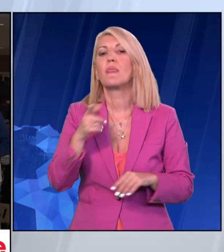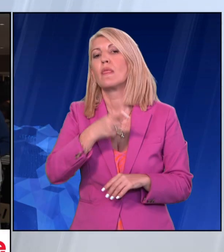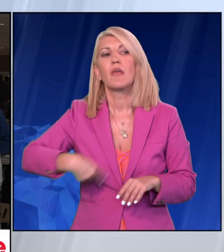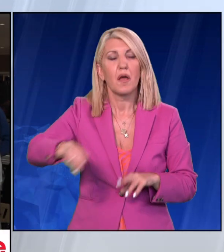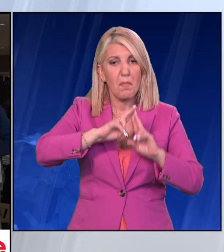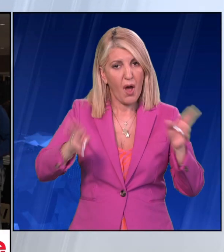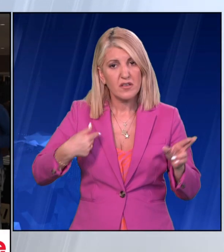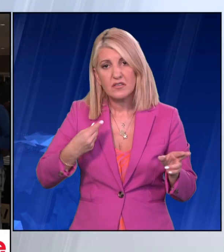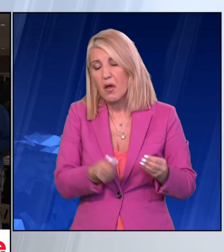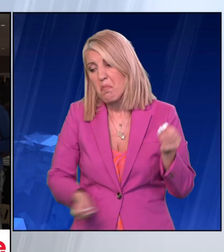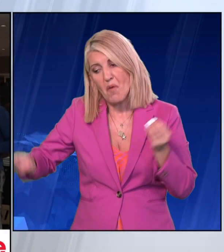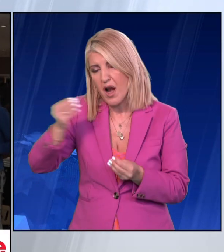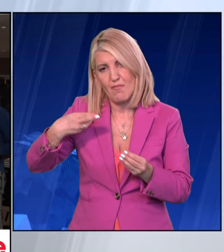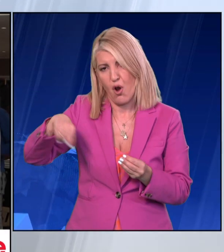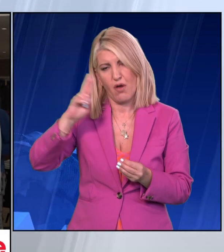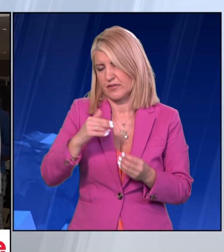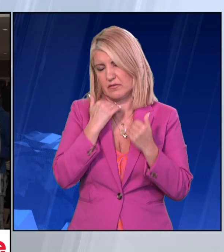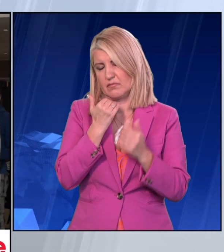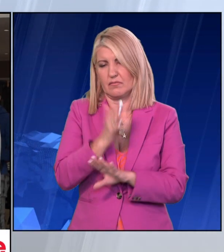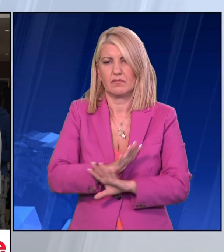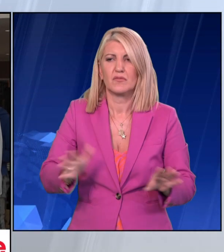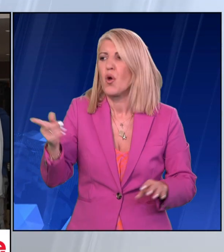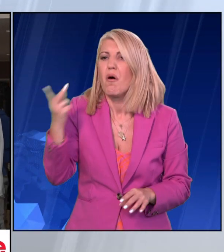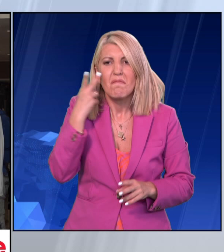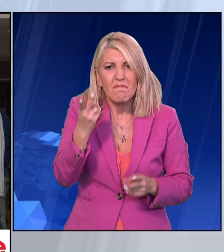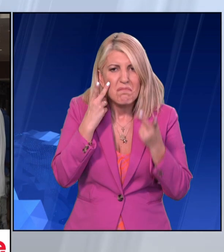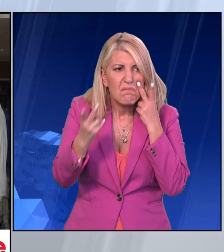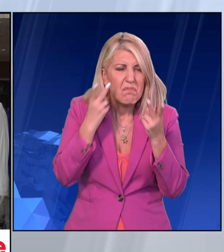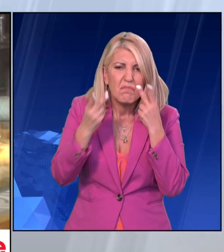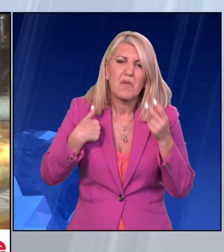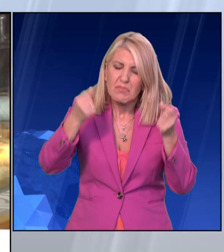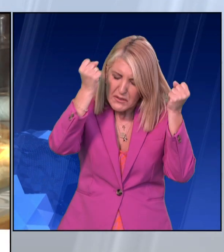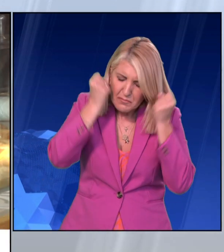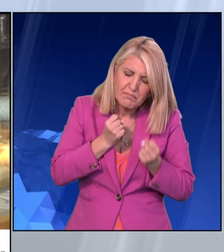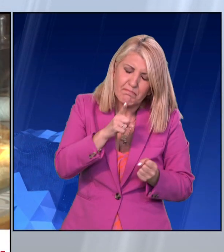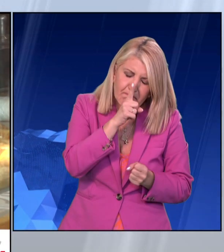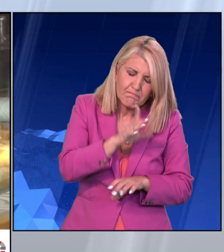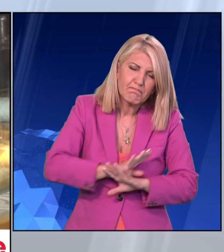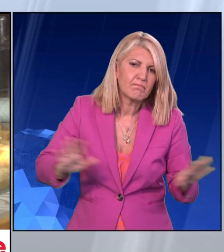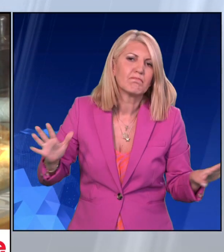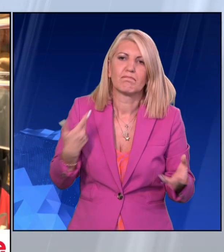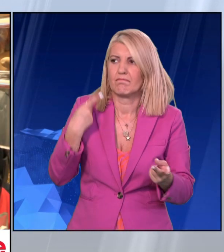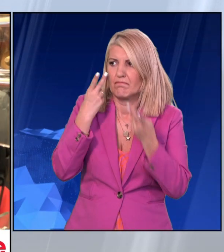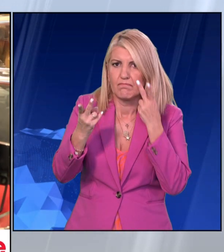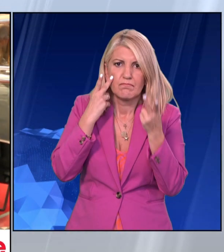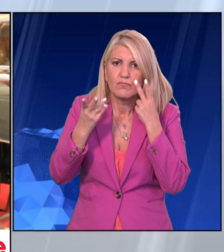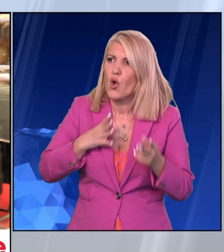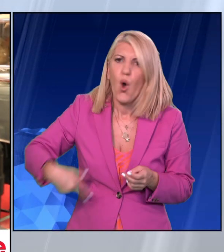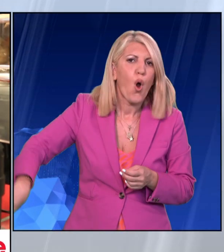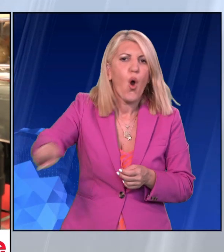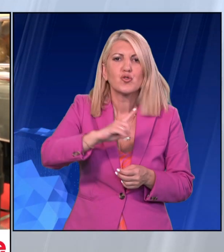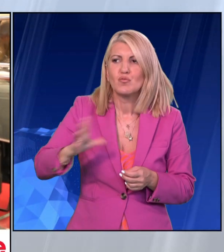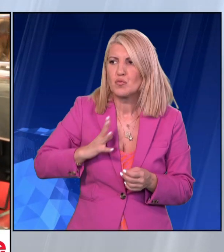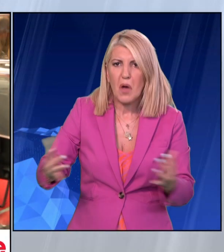τους. Δεν μπορώ να τα αυξήσω. Έτσι κι αλλιώς πάμε χαμένοι. Τι να κάνουμε, δεν μπορούμε να το αυξήσουμε γιατί ο πελάτης έτσι κι